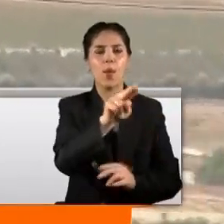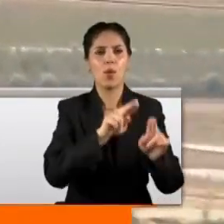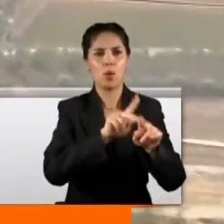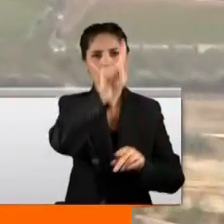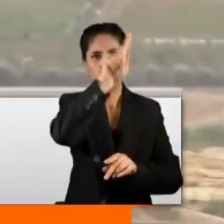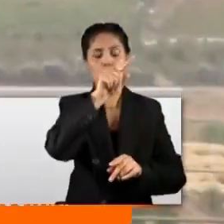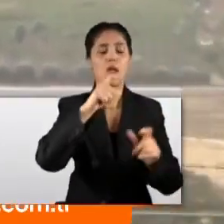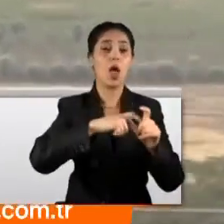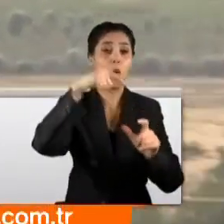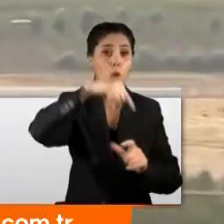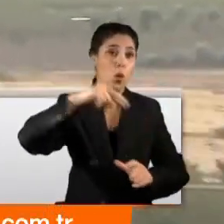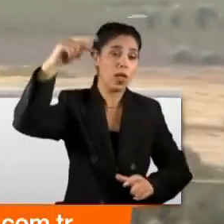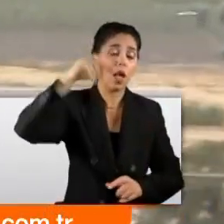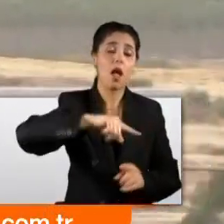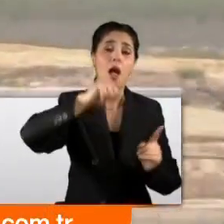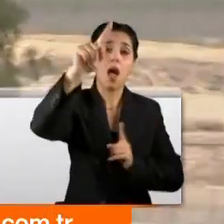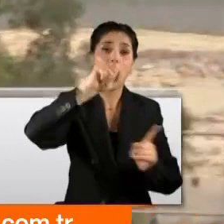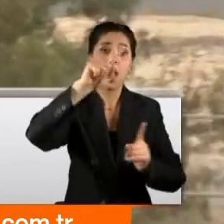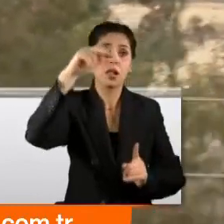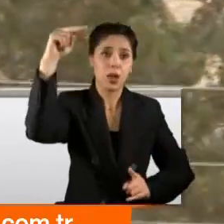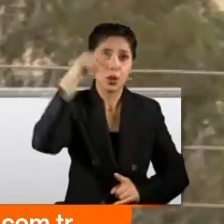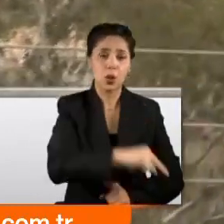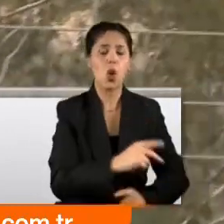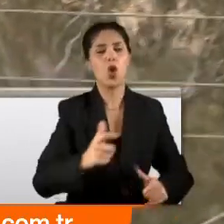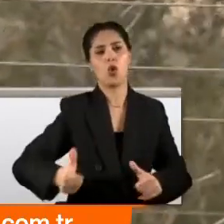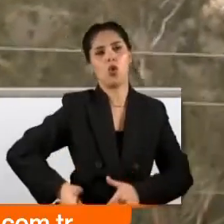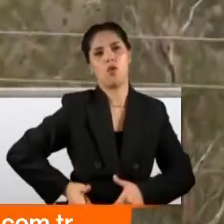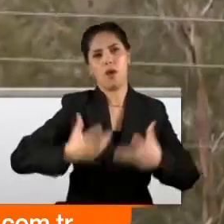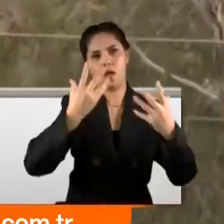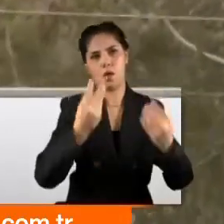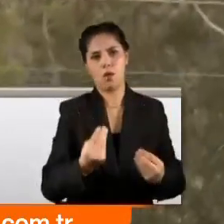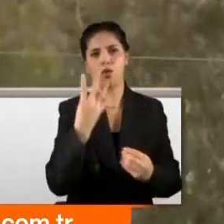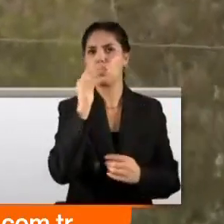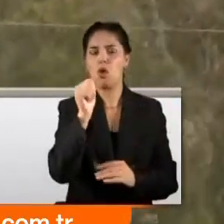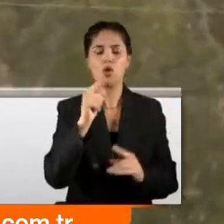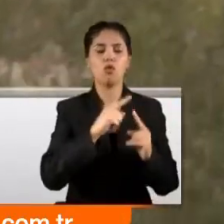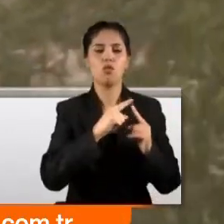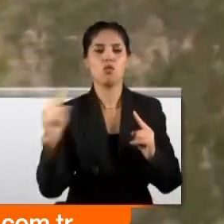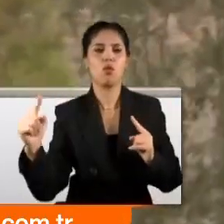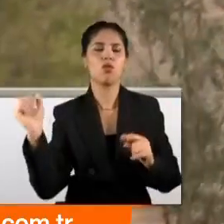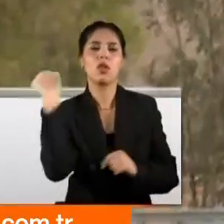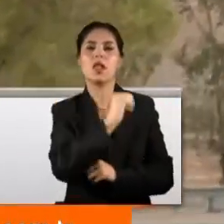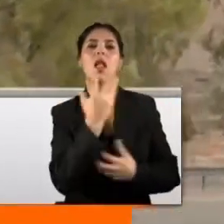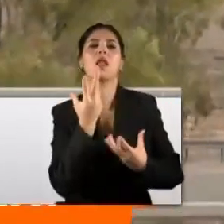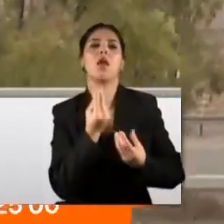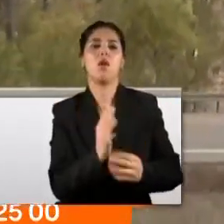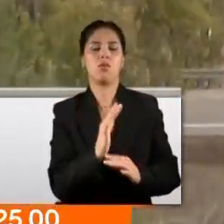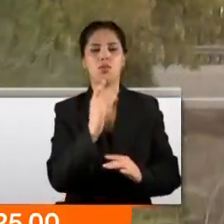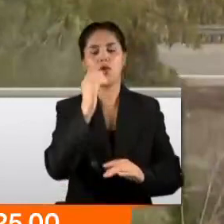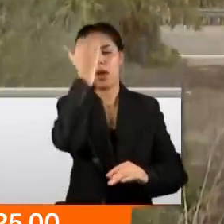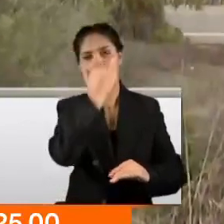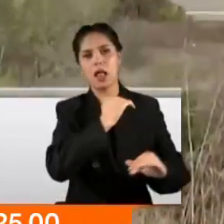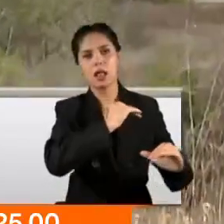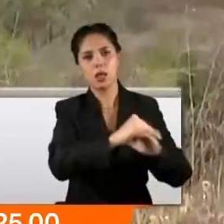güneye inen o göç yolu da güvenli hale gelecek. Öyle ki ateşkes boyunca hiçbir saldırı olmayacak ve Gazze'liler o